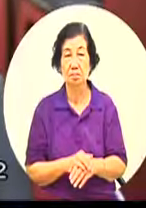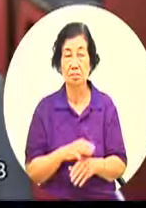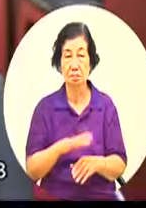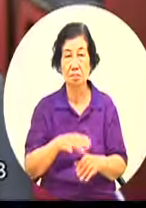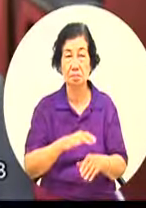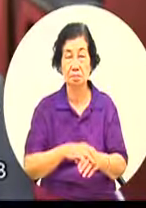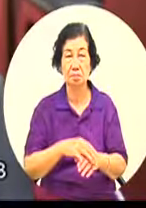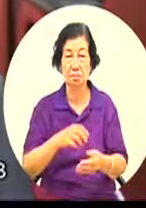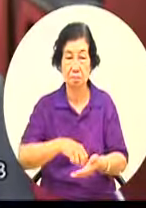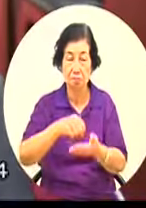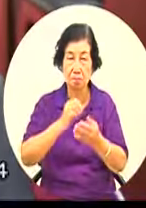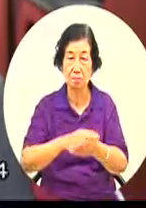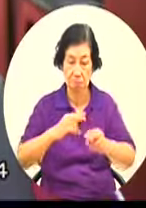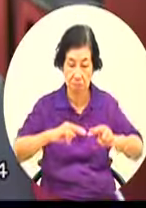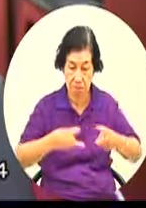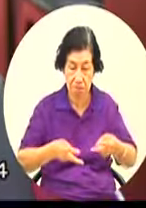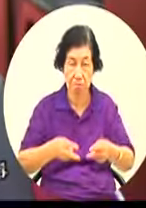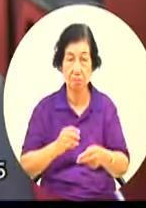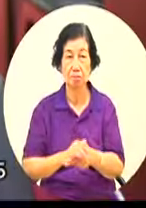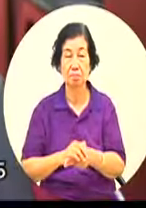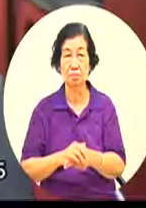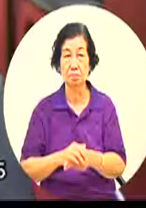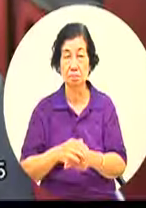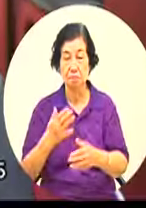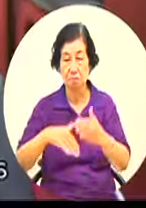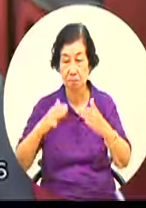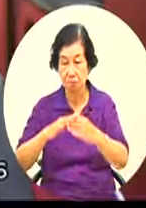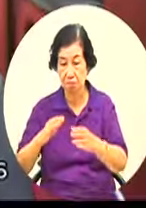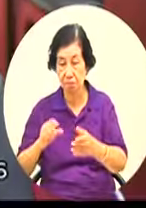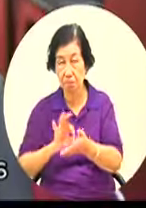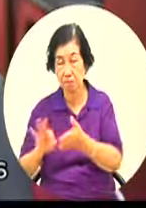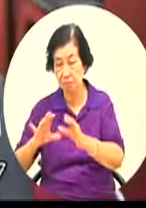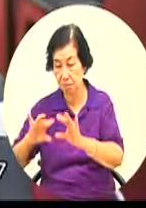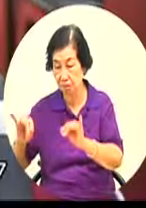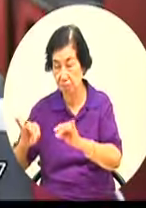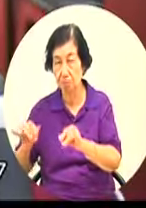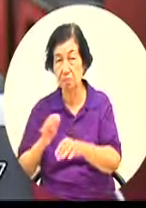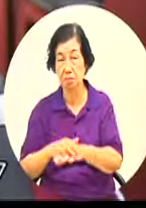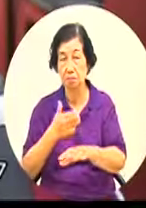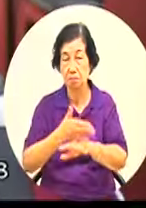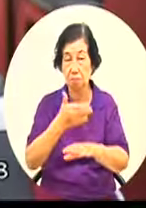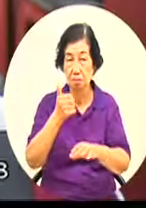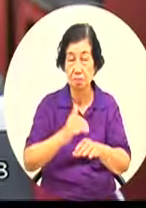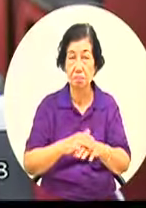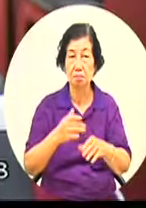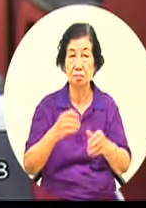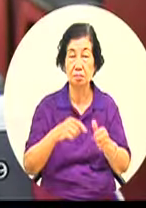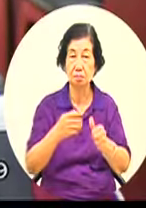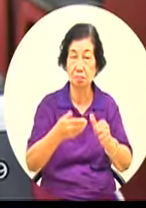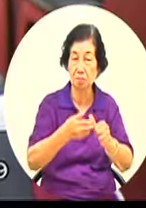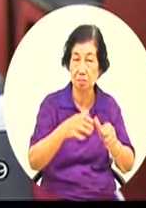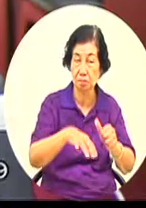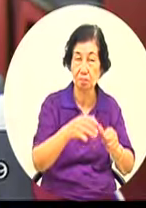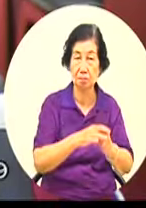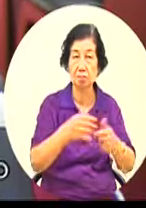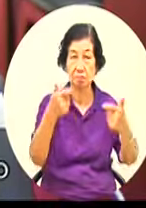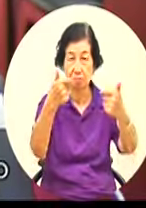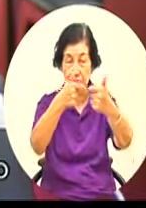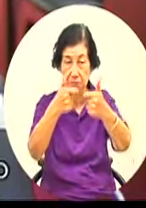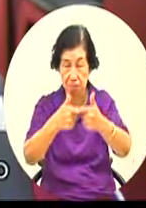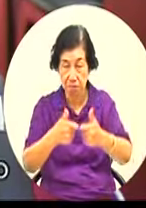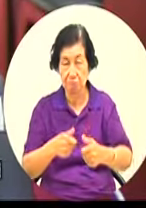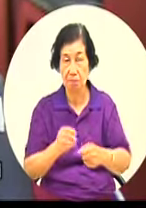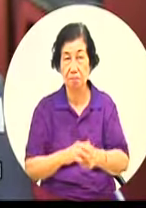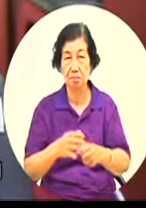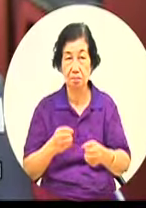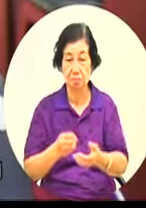化，比如说有一块学校用地哦，感谢教育局的配合哦，因为那边真的是大楼非常的多，所以